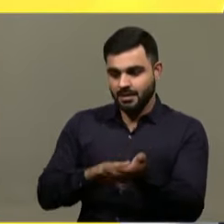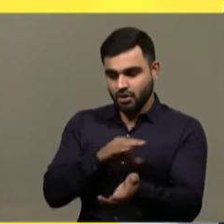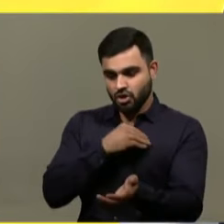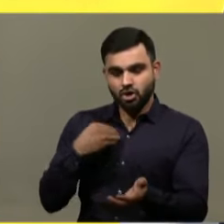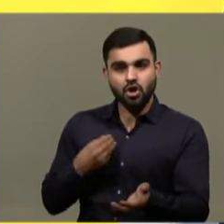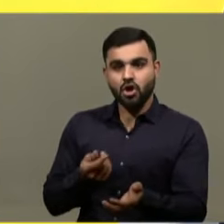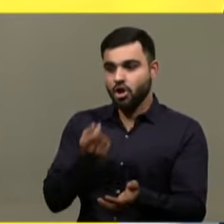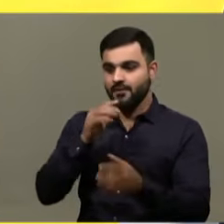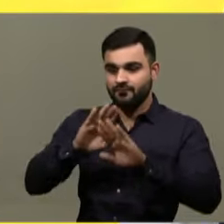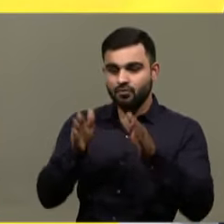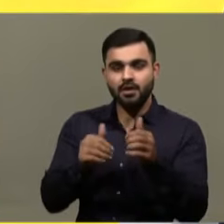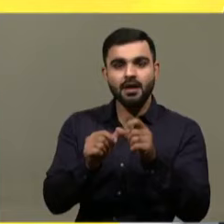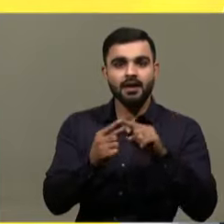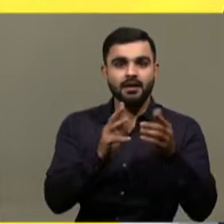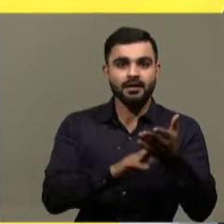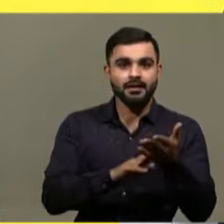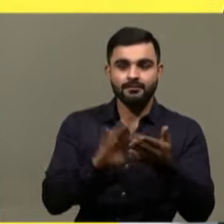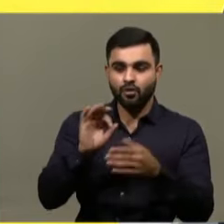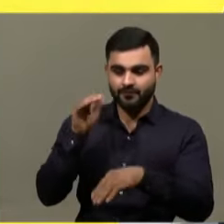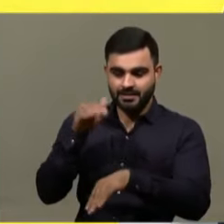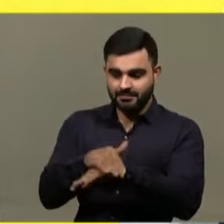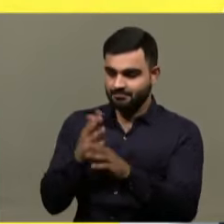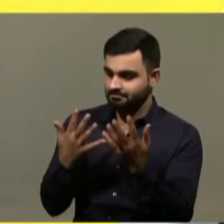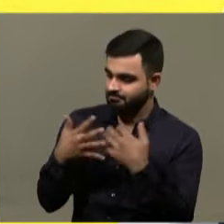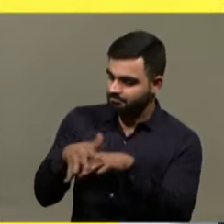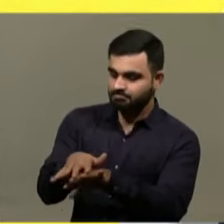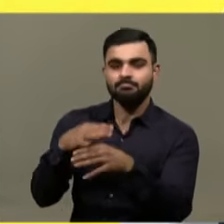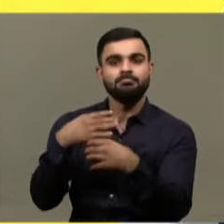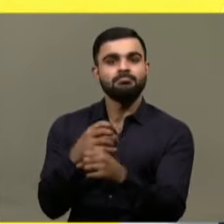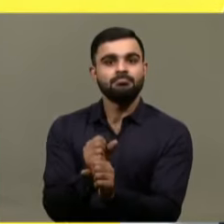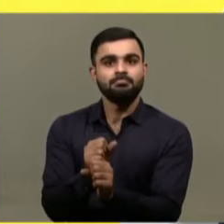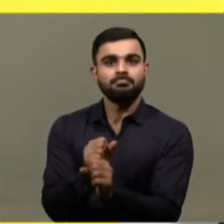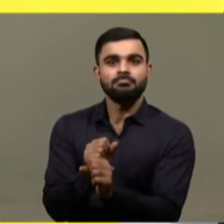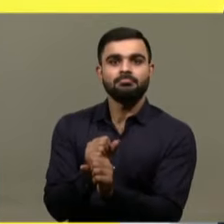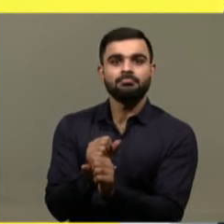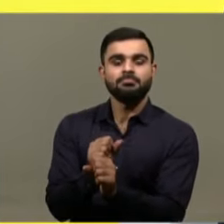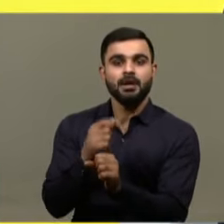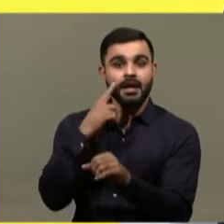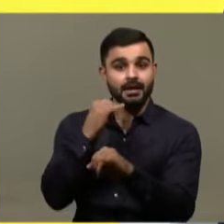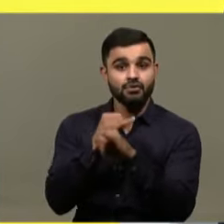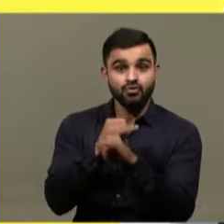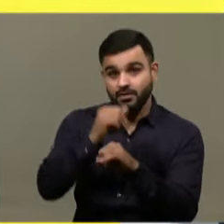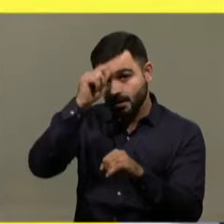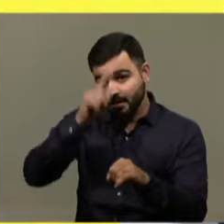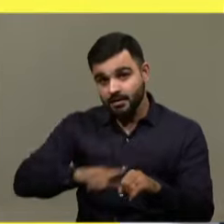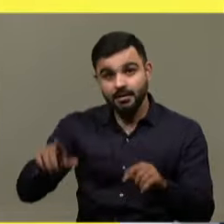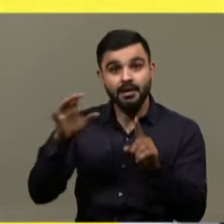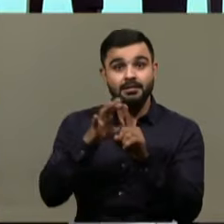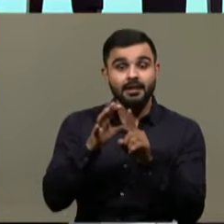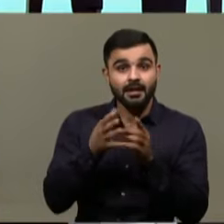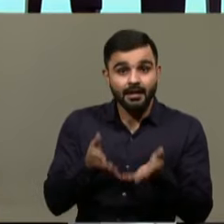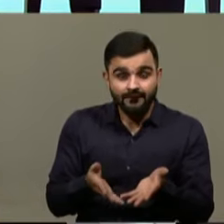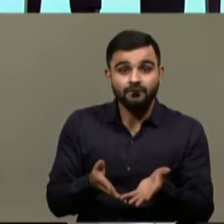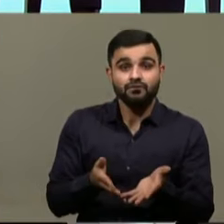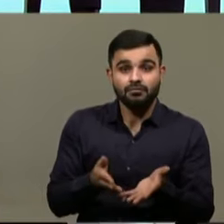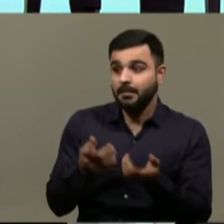लिए एक बड़े प्रीमियर इंस्टीट्यूशन जो भारत की राजधानी में है जिनके पास पैसे की कोई कमी नहीं है उनके वहां लाइब्रेरी में लिफ्ट लगाने के लिए